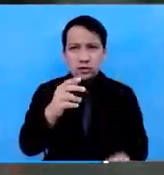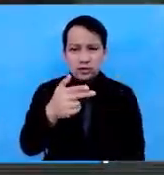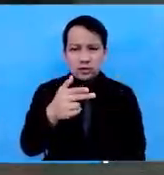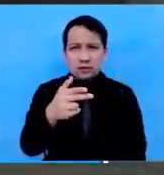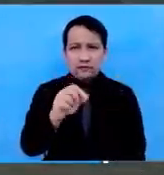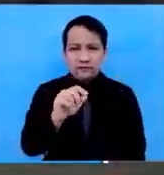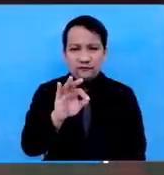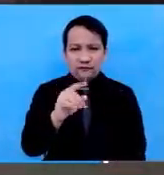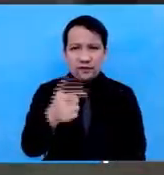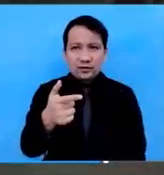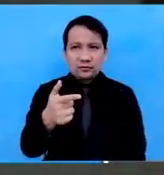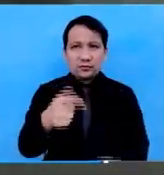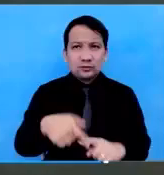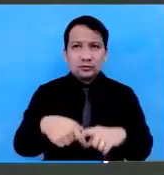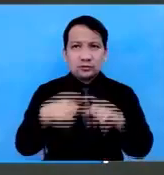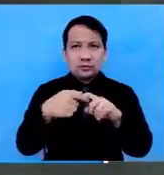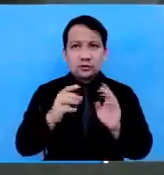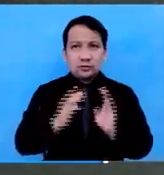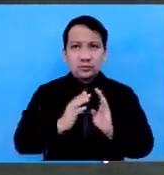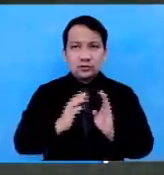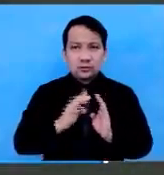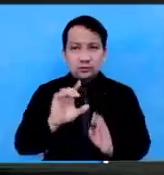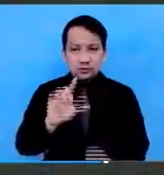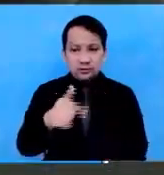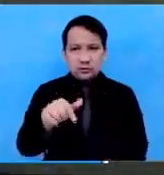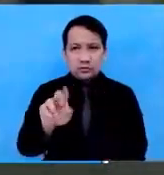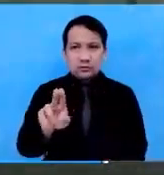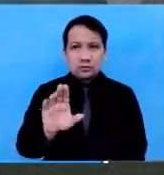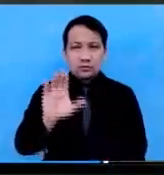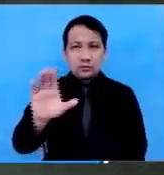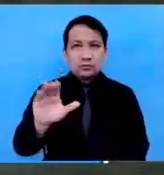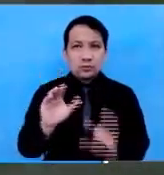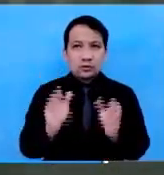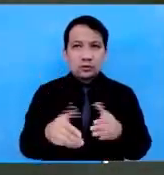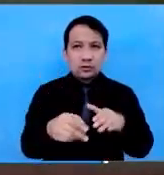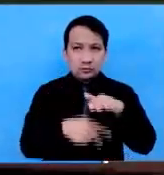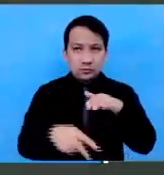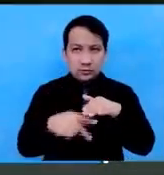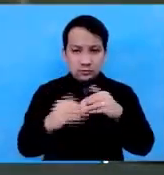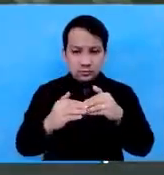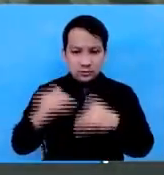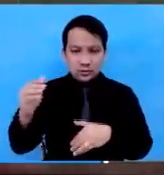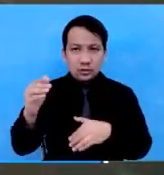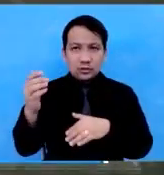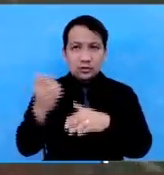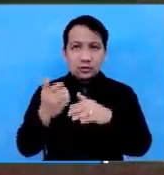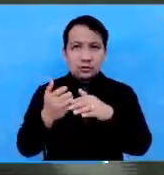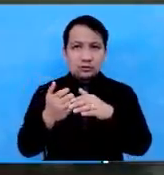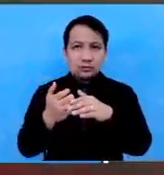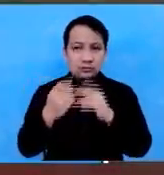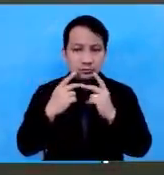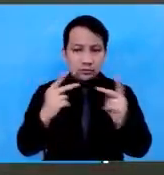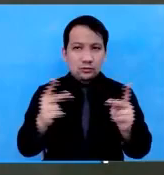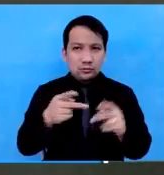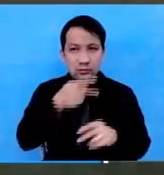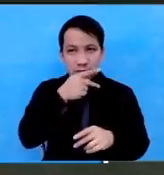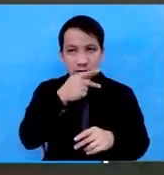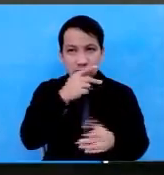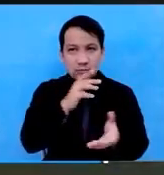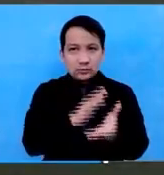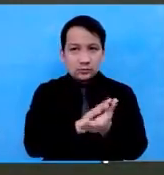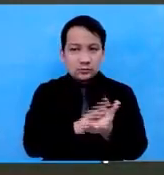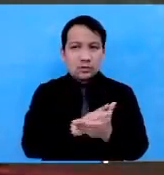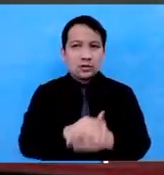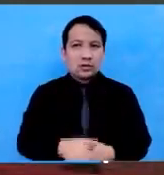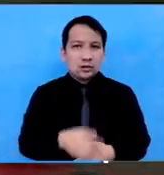suspindi muna ng Baguio City LGU ang klase sa preschool hanggang elementarya, mapapampubliko o pribadeng paaralan. Sabi